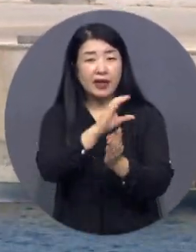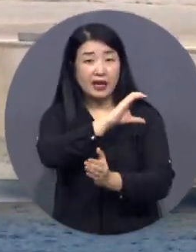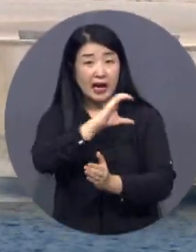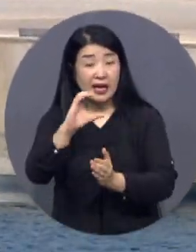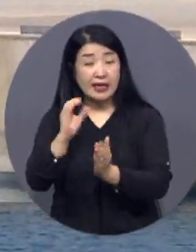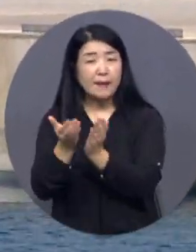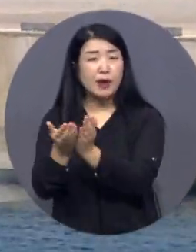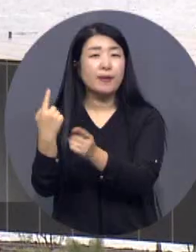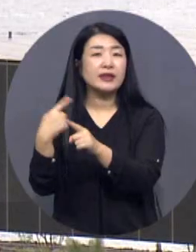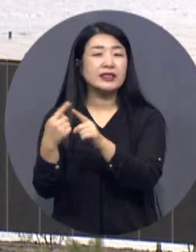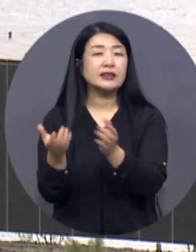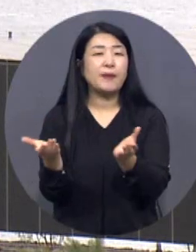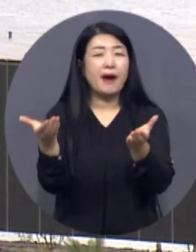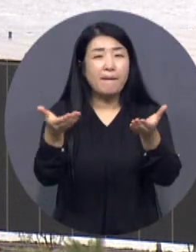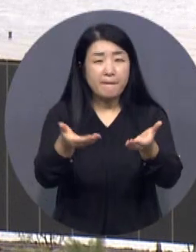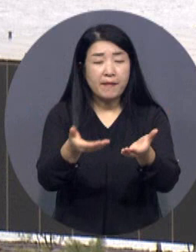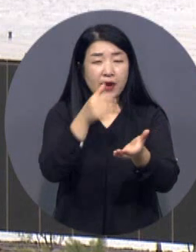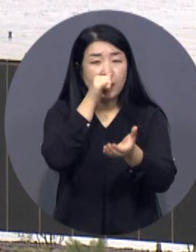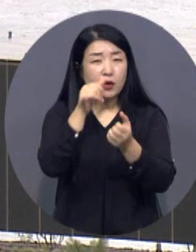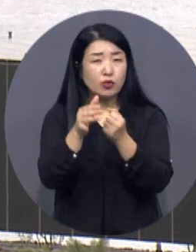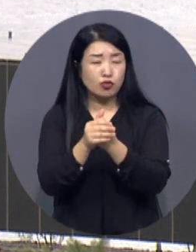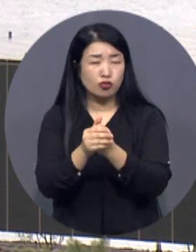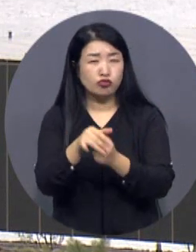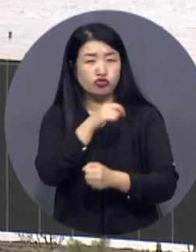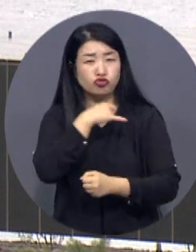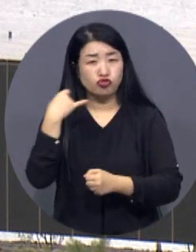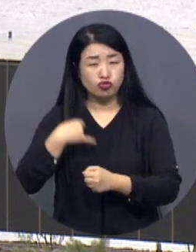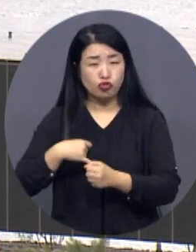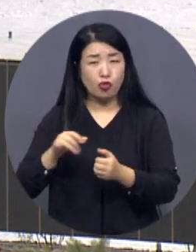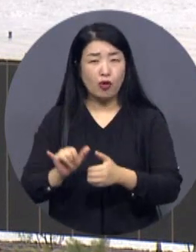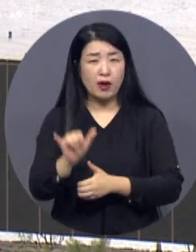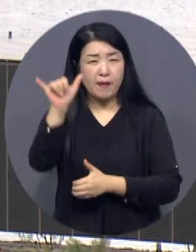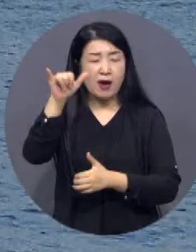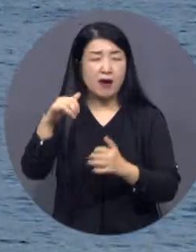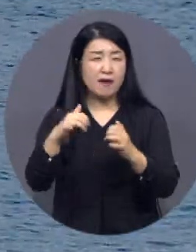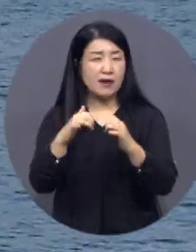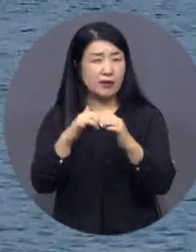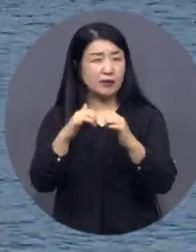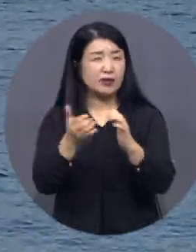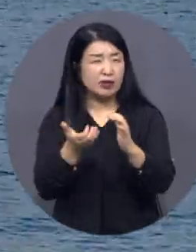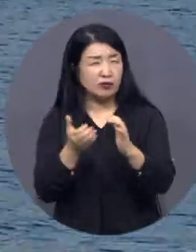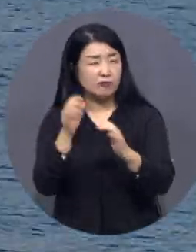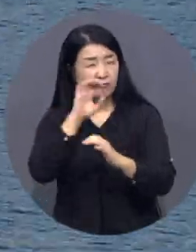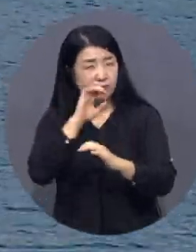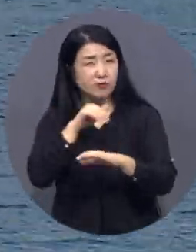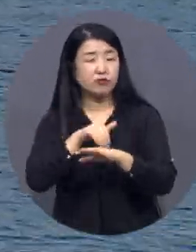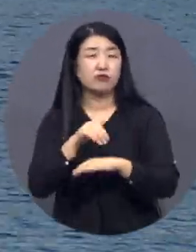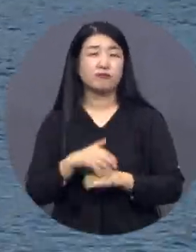통과했는데 중국은 군기와 군함을 출동시켜 무력 시위를 버렸습니다 l